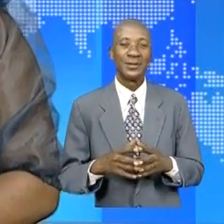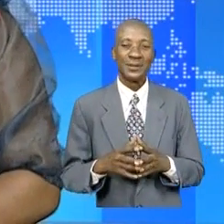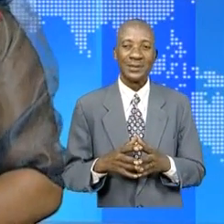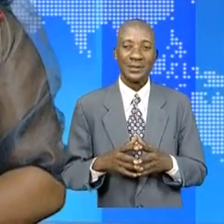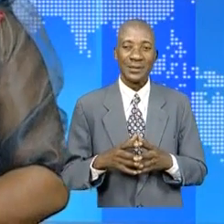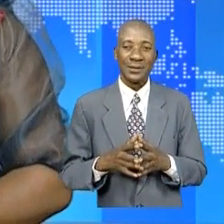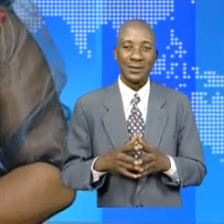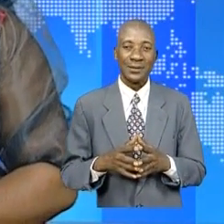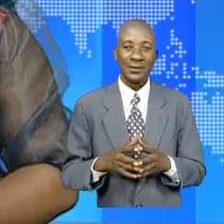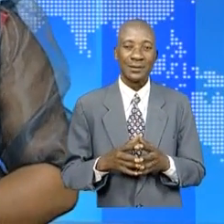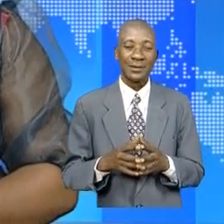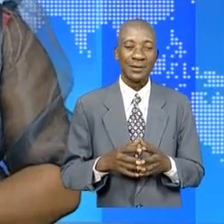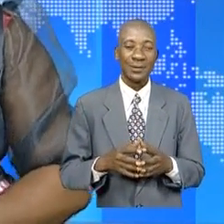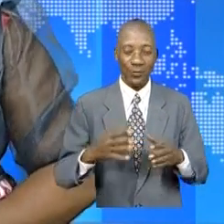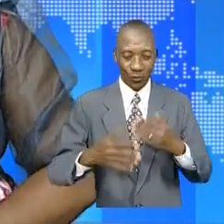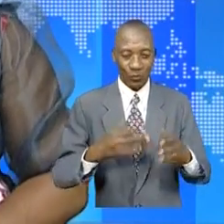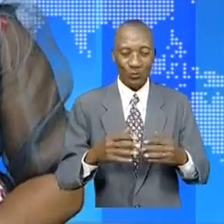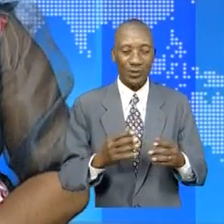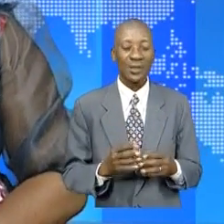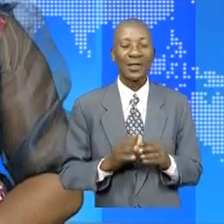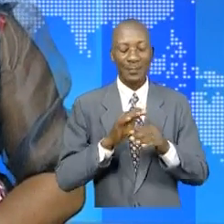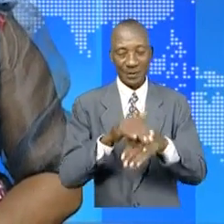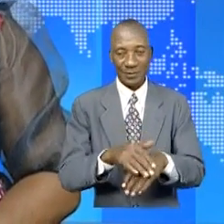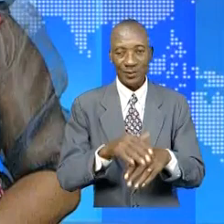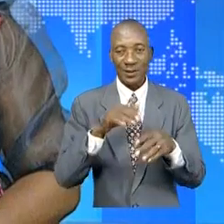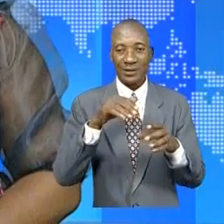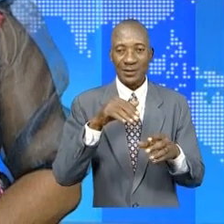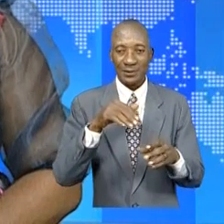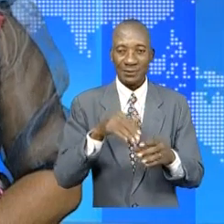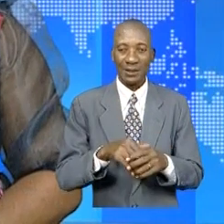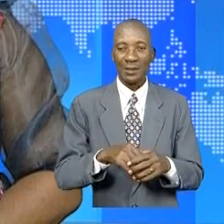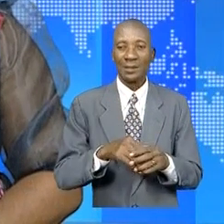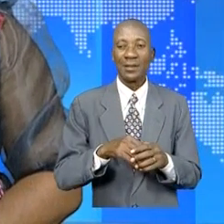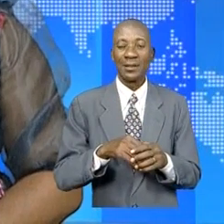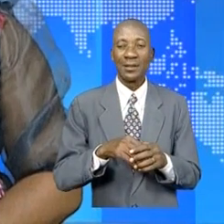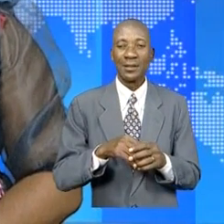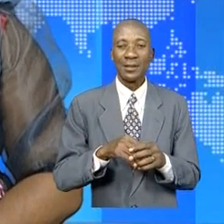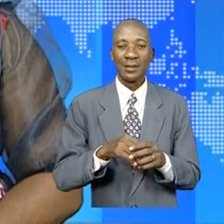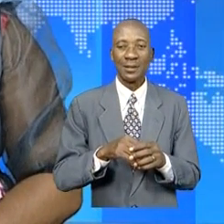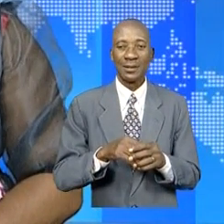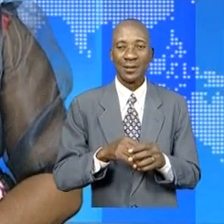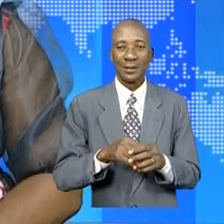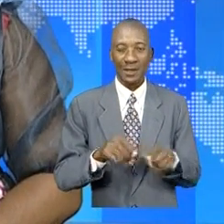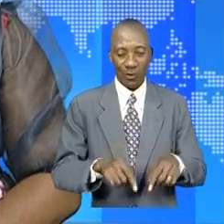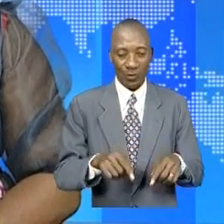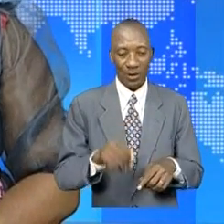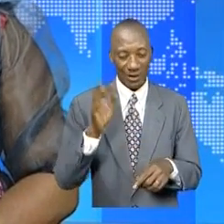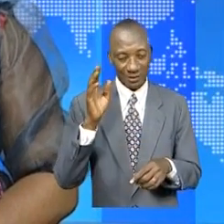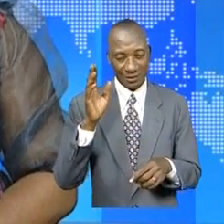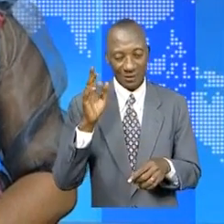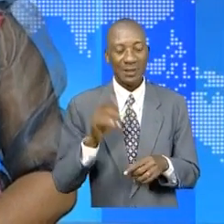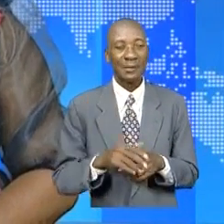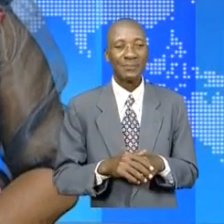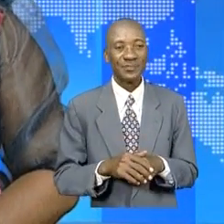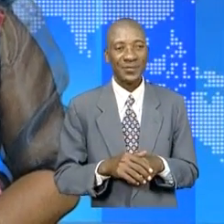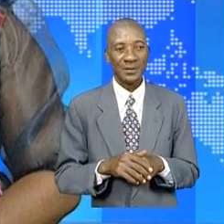et les rassure quant à lui du président en exercice de l'Union africaine. Fait à Kinshasa le 5 juin 2021, Christophe